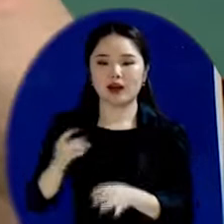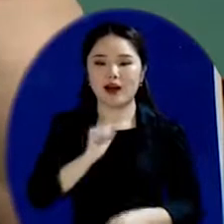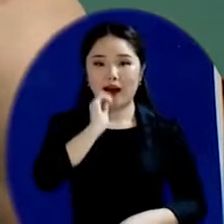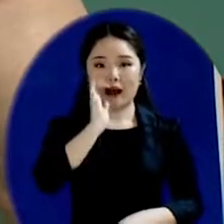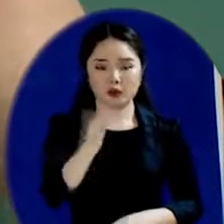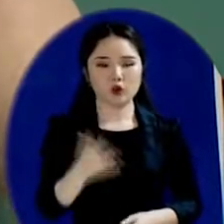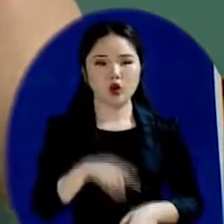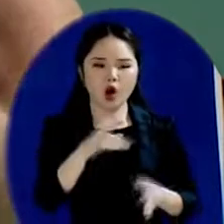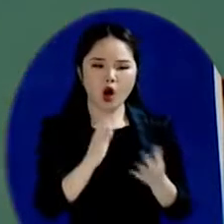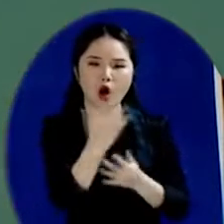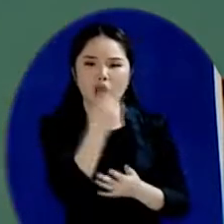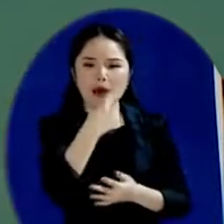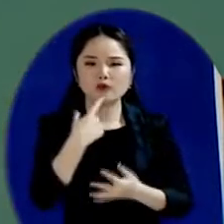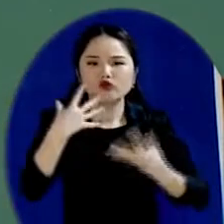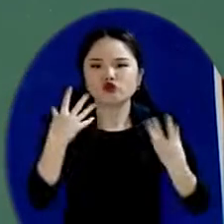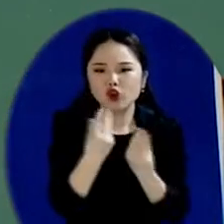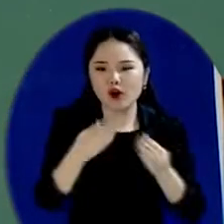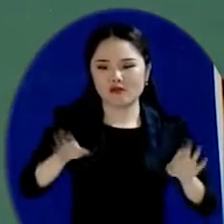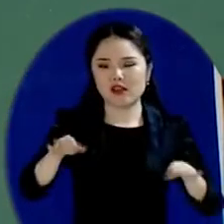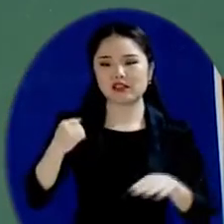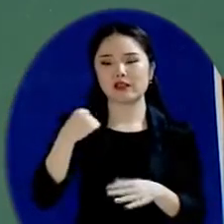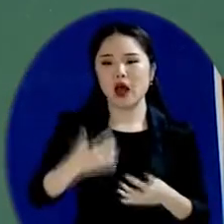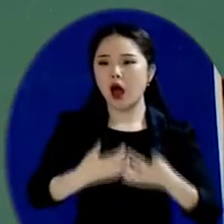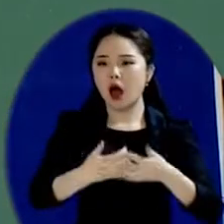ойд хамгийн цөөн ямар нисдэг амьтан байна вэ?